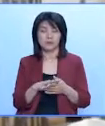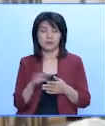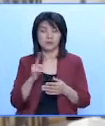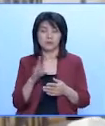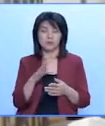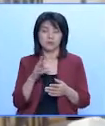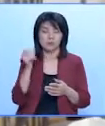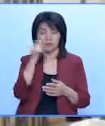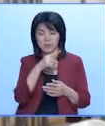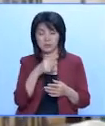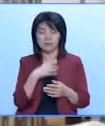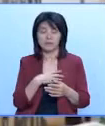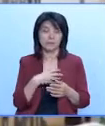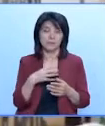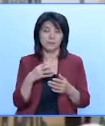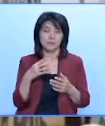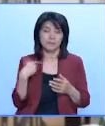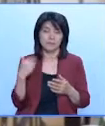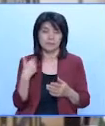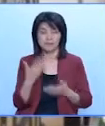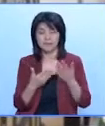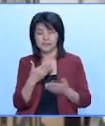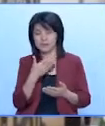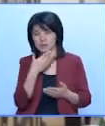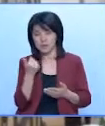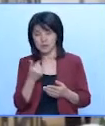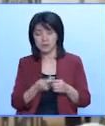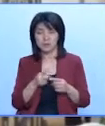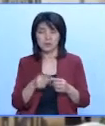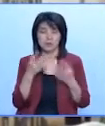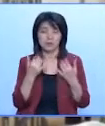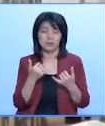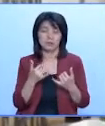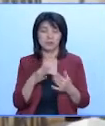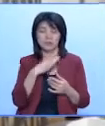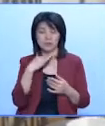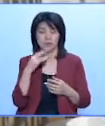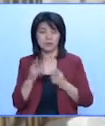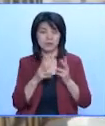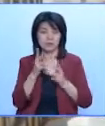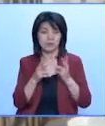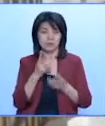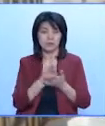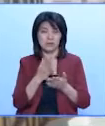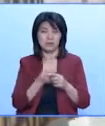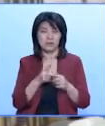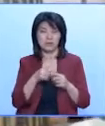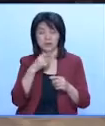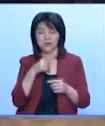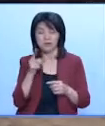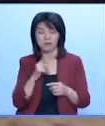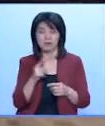тиімділігін арттырады деп ойлаймын. Оған қоса ұшақтардан басқа дезинсекцияға баржалар қосылады. Судағы қорғаныс тосқауылын 4 кемеде қамтамасыз ететін